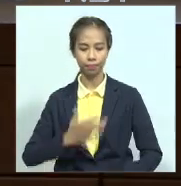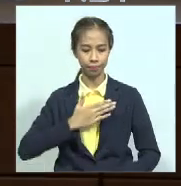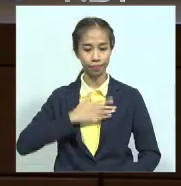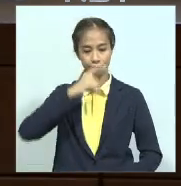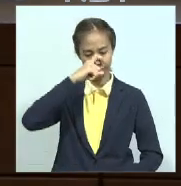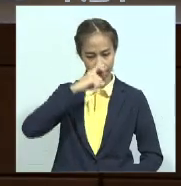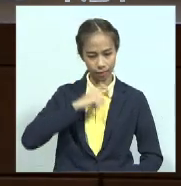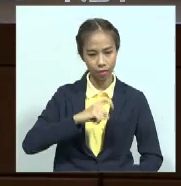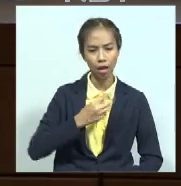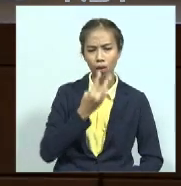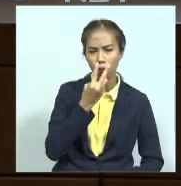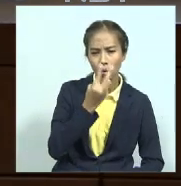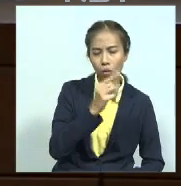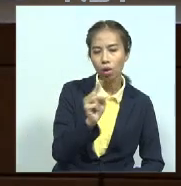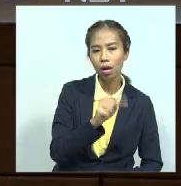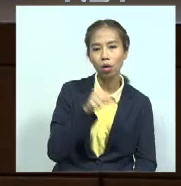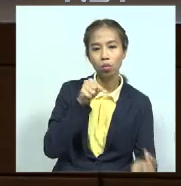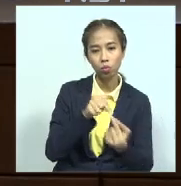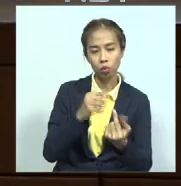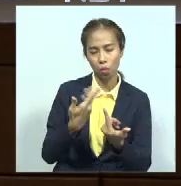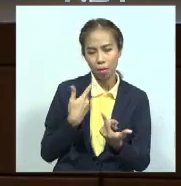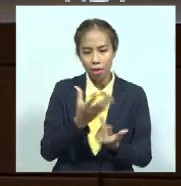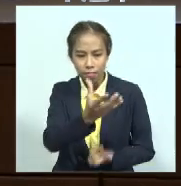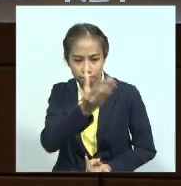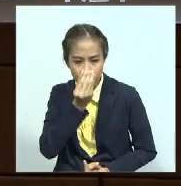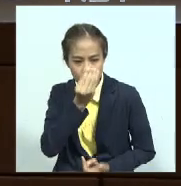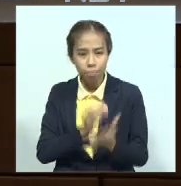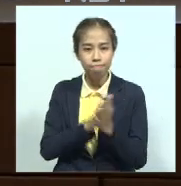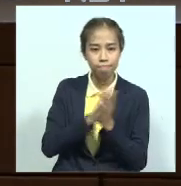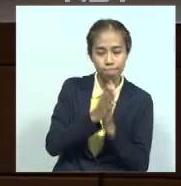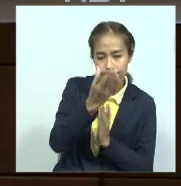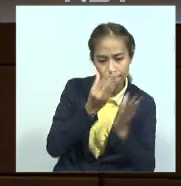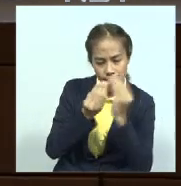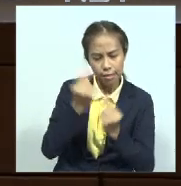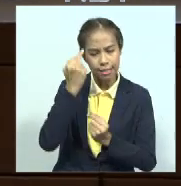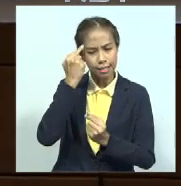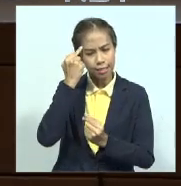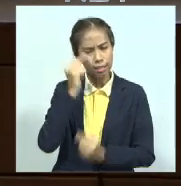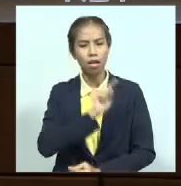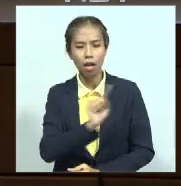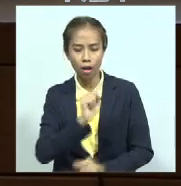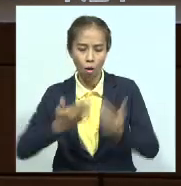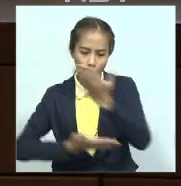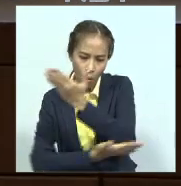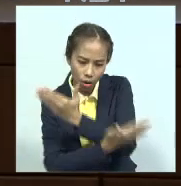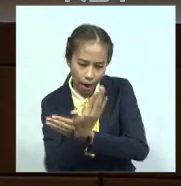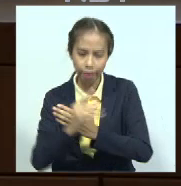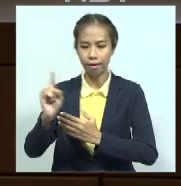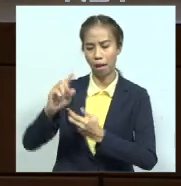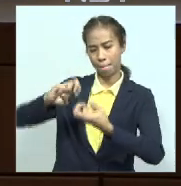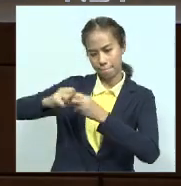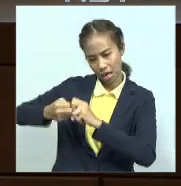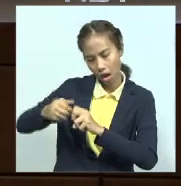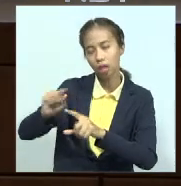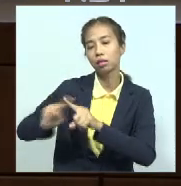ก็จับตามองแล้วก็ติดตามสถานการณ์ไปอย่างใกล้ชิดนะครับแล้วก็พยายามที่จะมองว่าอะไรเป็นโอกาสอะไรเป็นวิกฤตเราก็พยาย